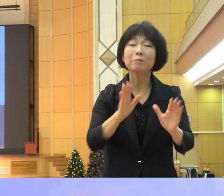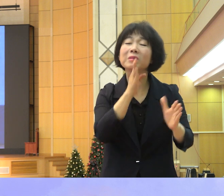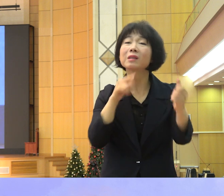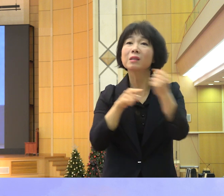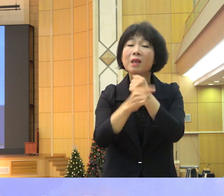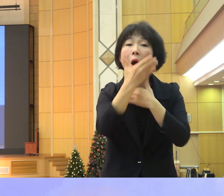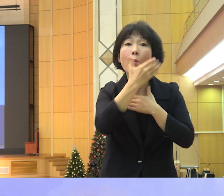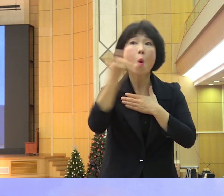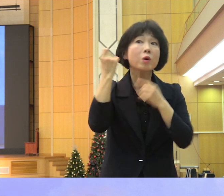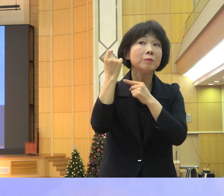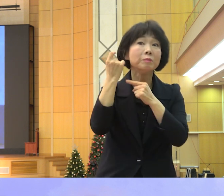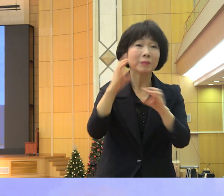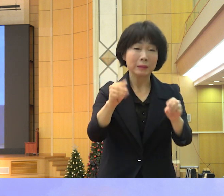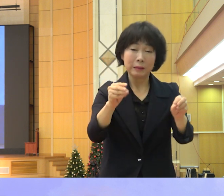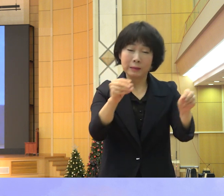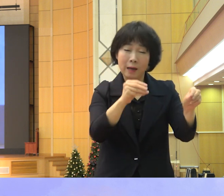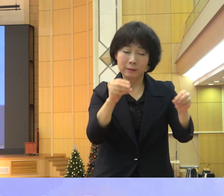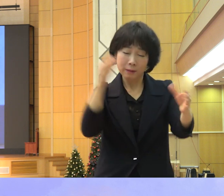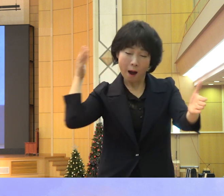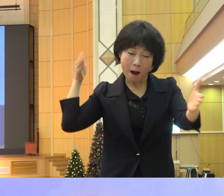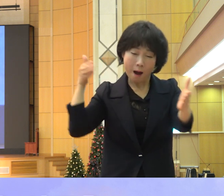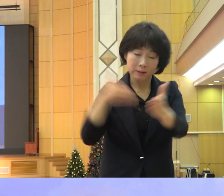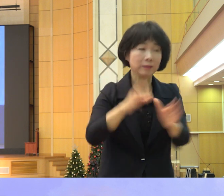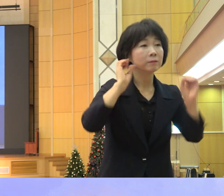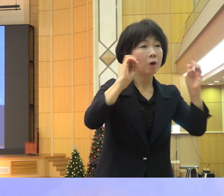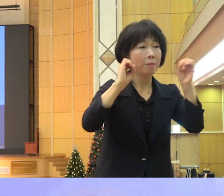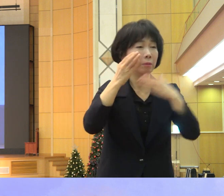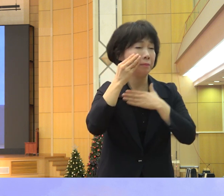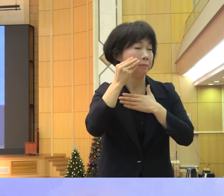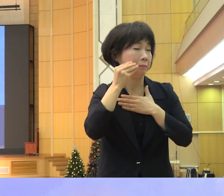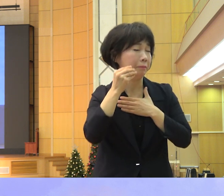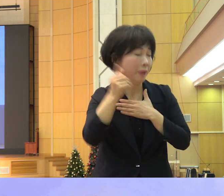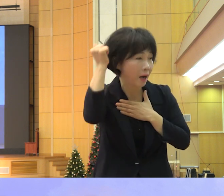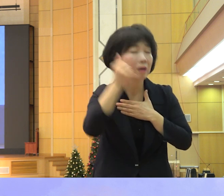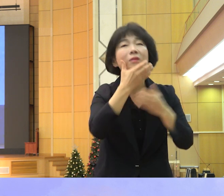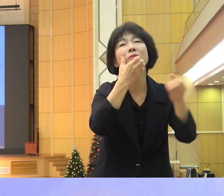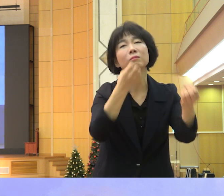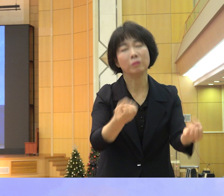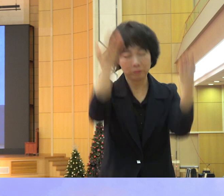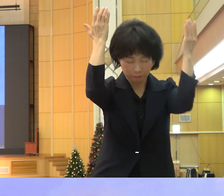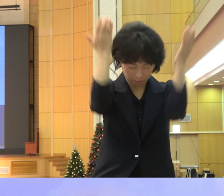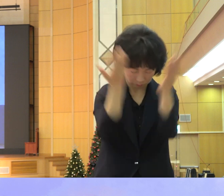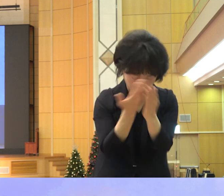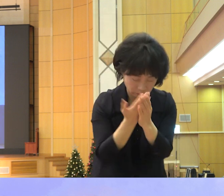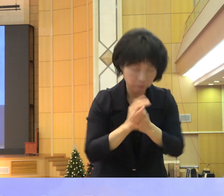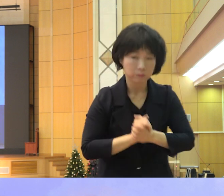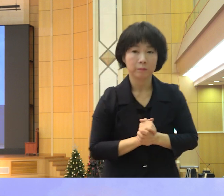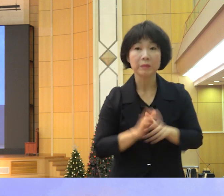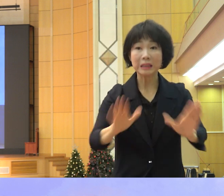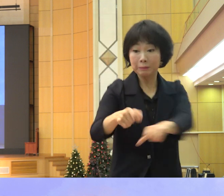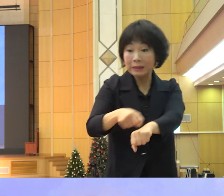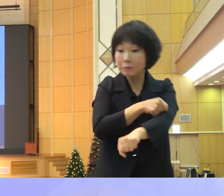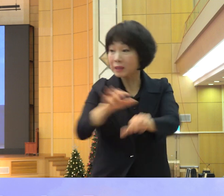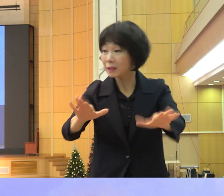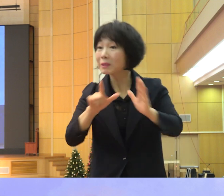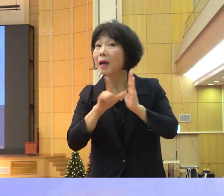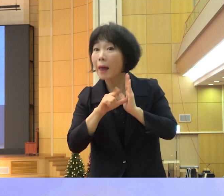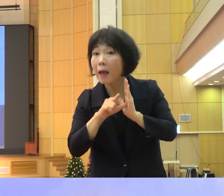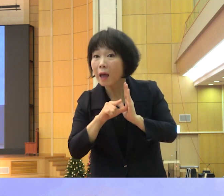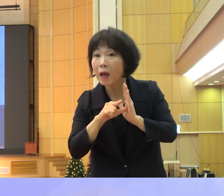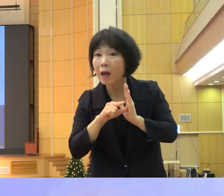진리의 복음이 땅끝까지 전파되는 역사가 일어나게 해 주옵소서. 특별히 이 한